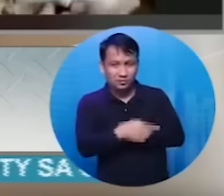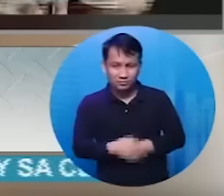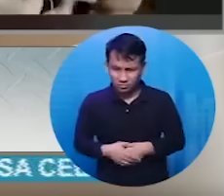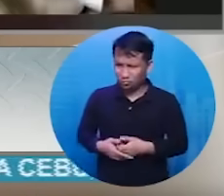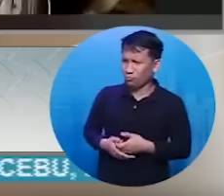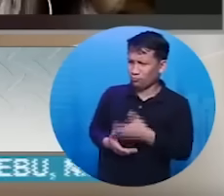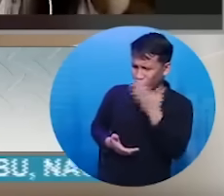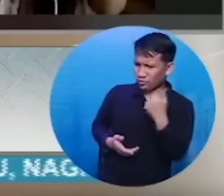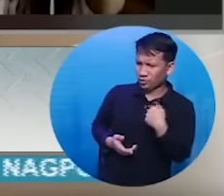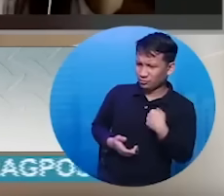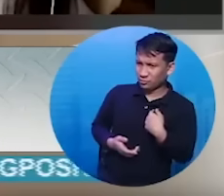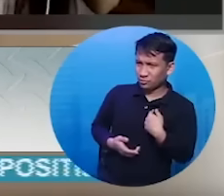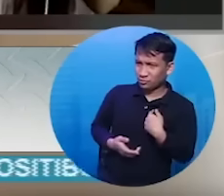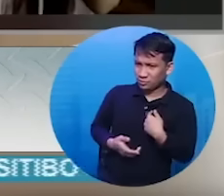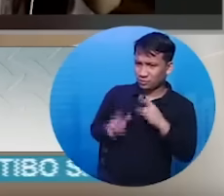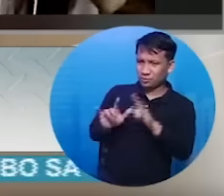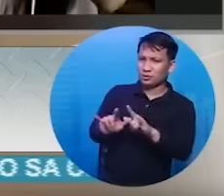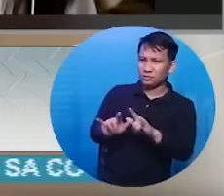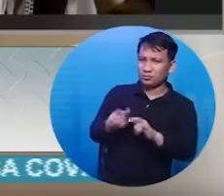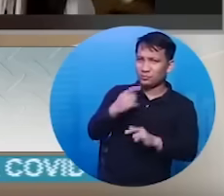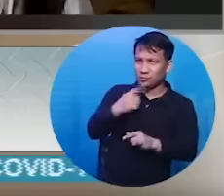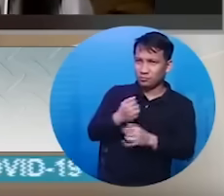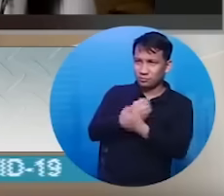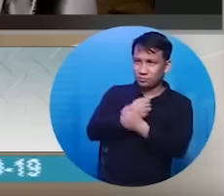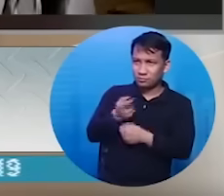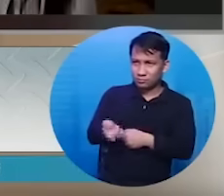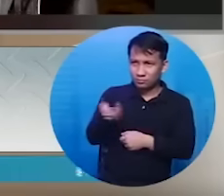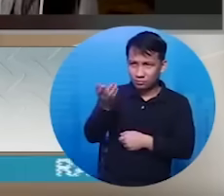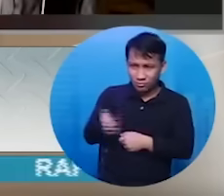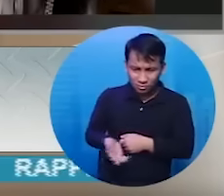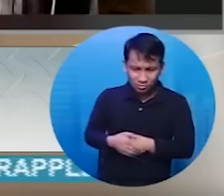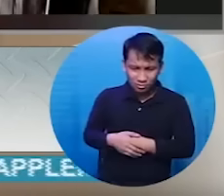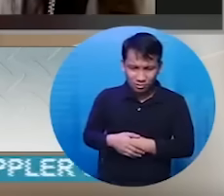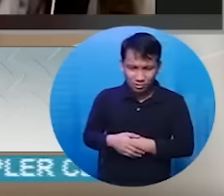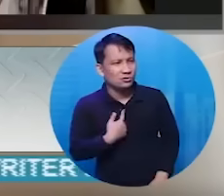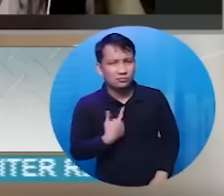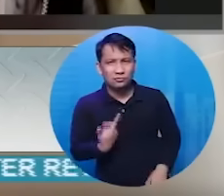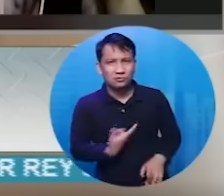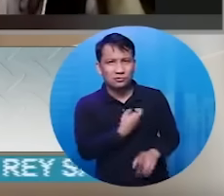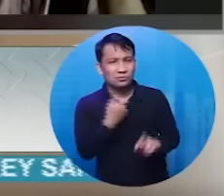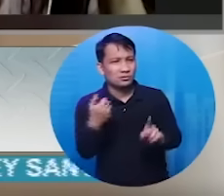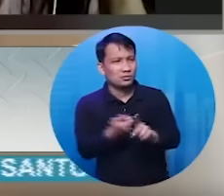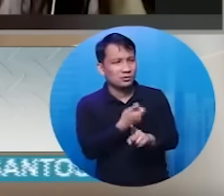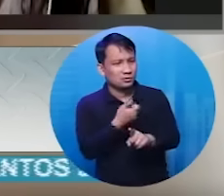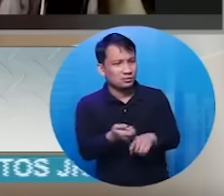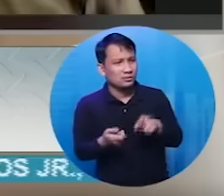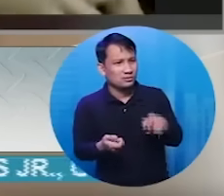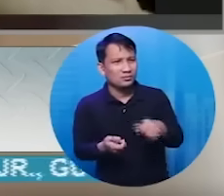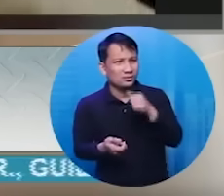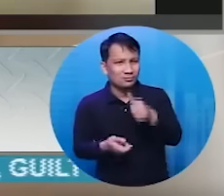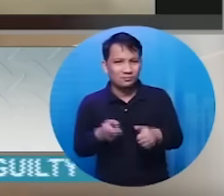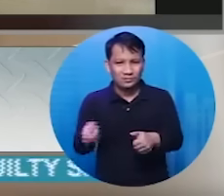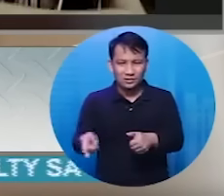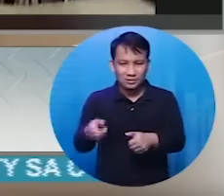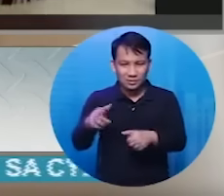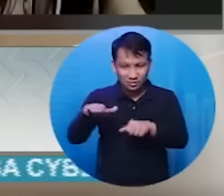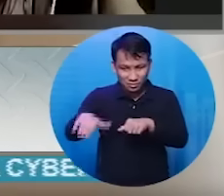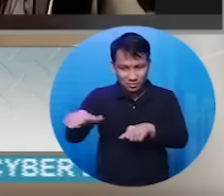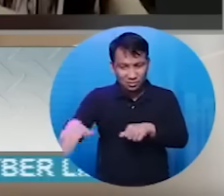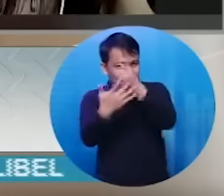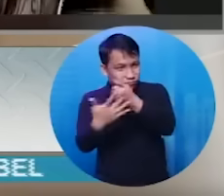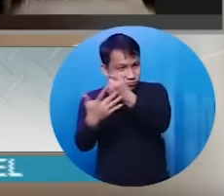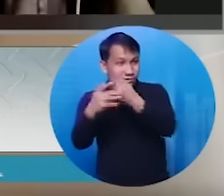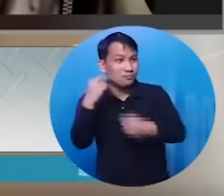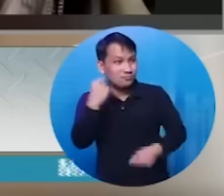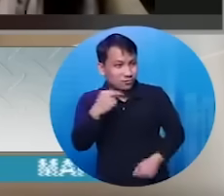sa akin? Yung malamahal ko yun, hindi ko... Oo nga. Ang akin lang, natrauma yung pamangkin mo